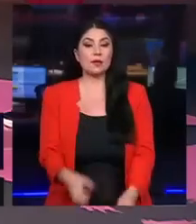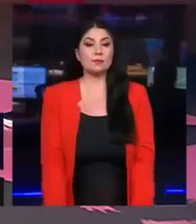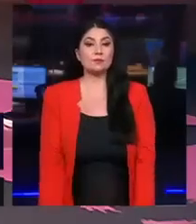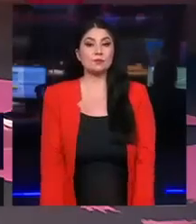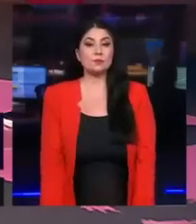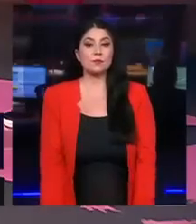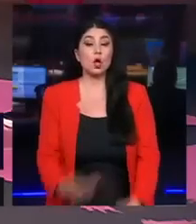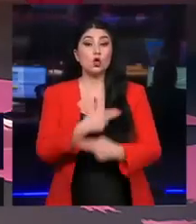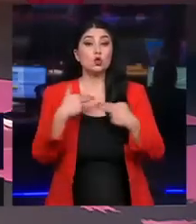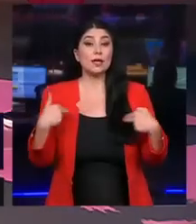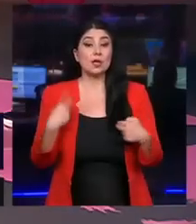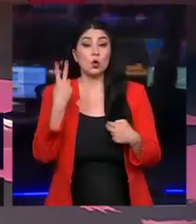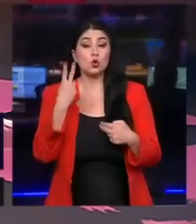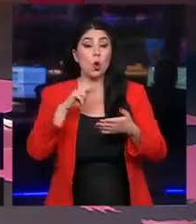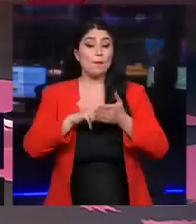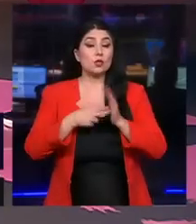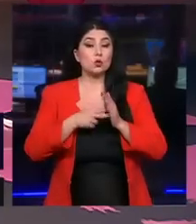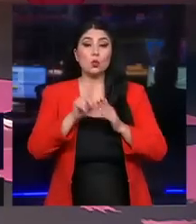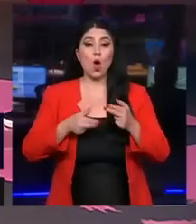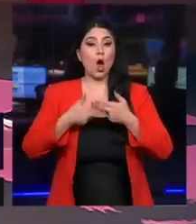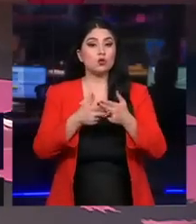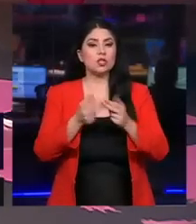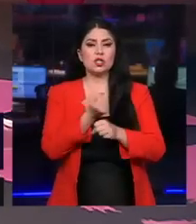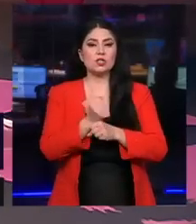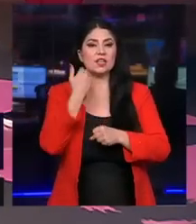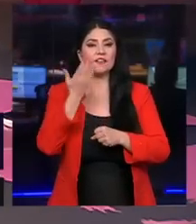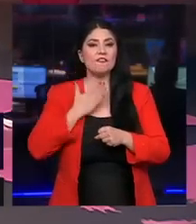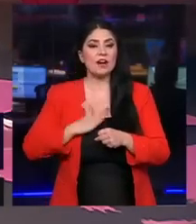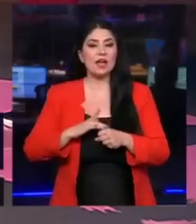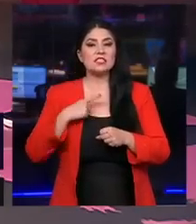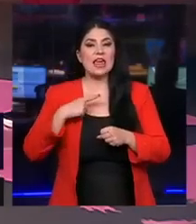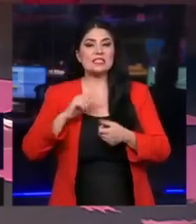iar judecata cu două măsuri nu ajută niciodată atunci când vrei, practic,